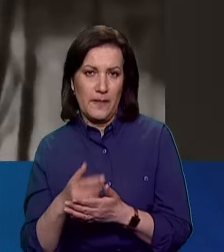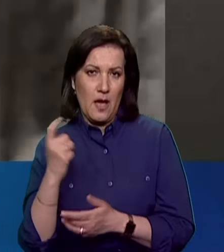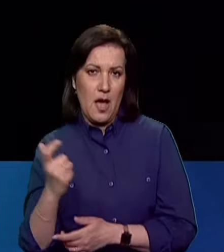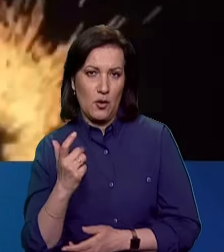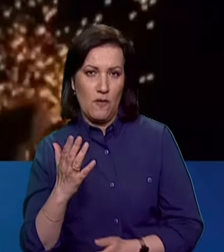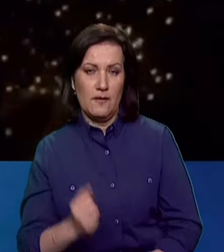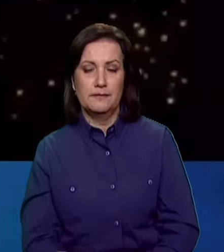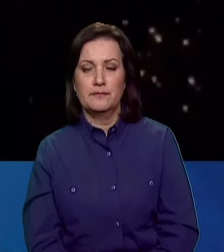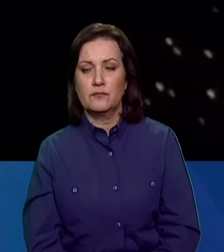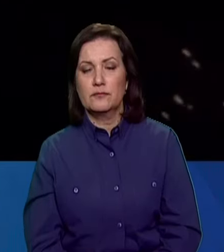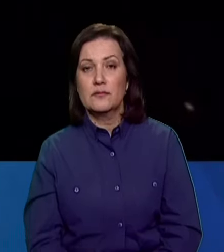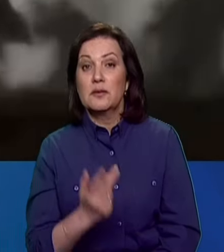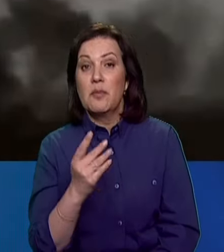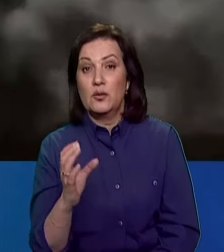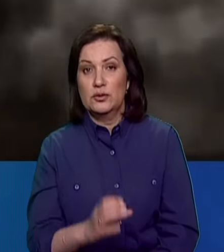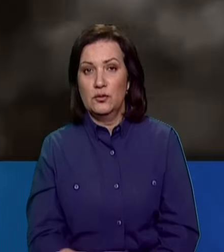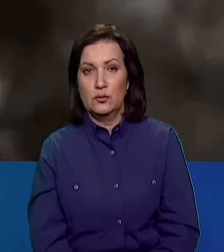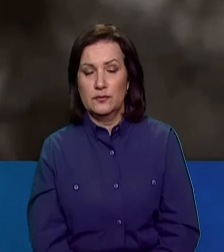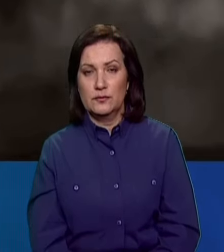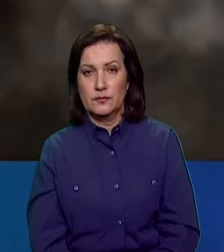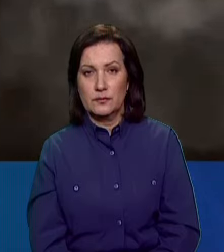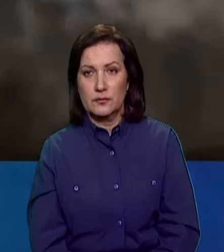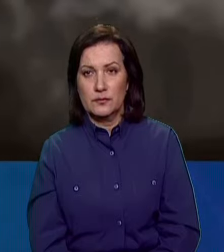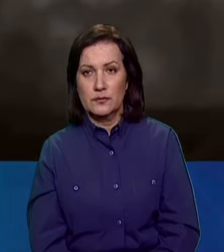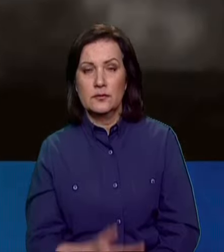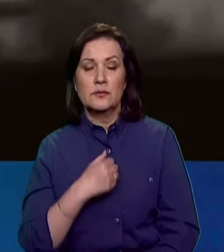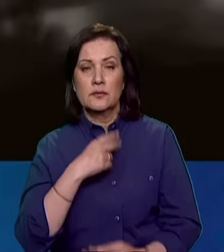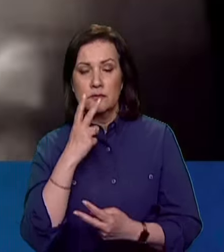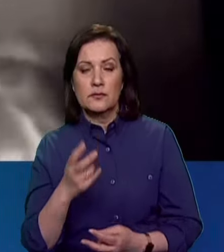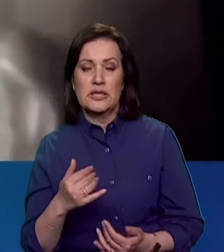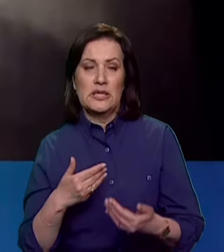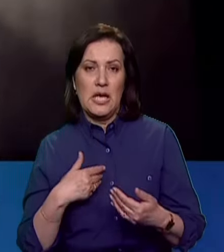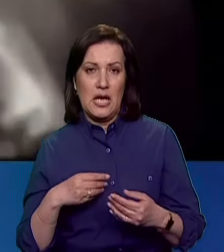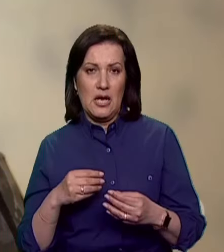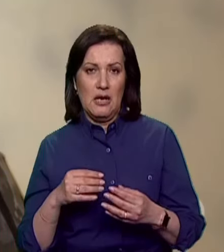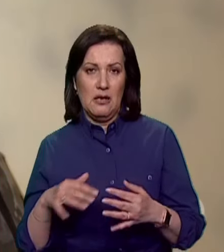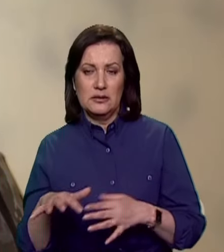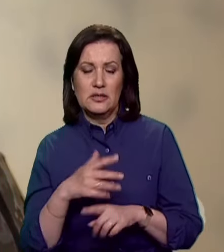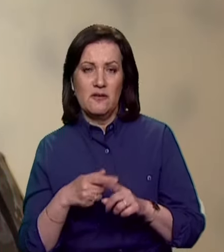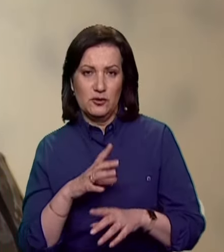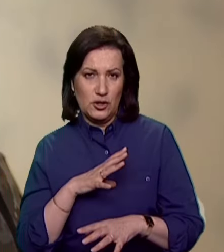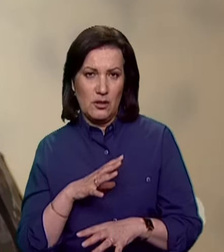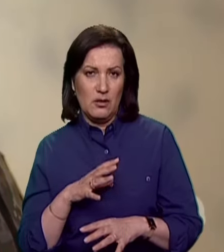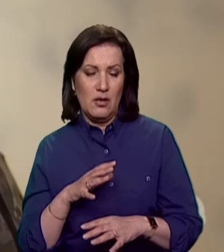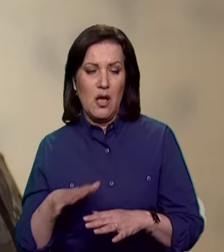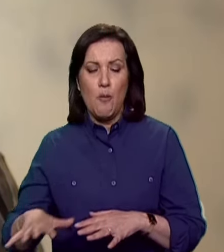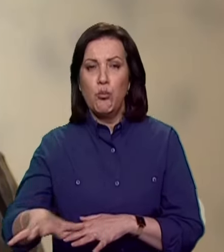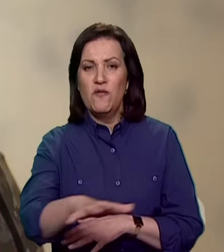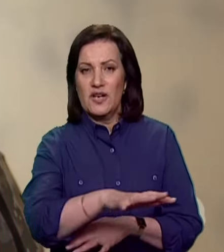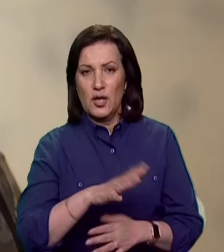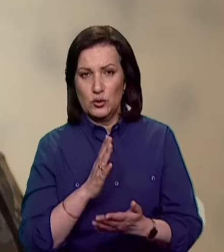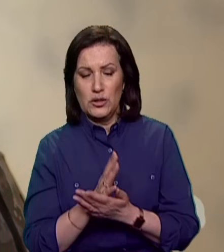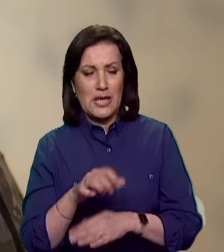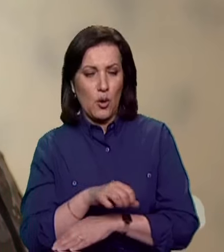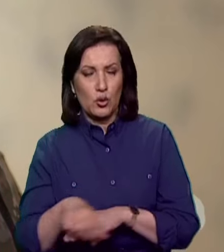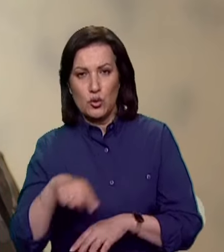таки Харкова? Пару секунд. Знову ж, ми побачили, що для наземних сил там вже буферна зона створена, оскільки